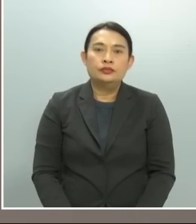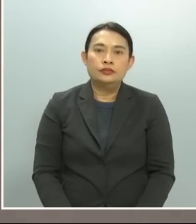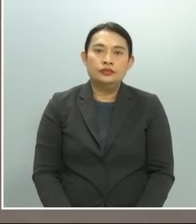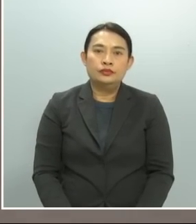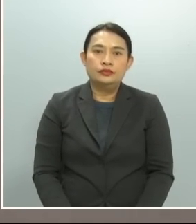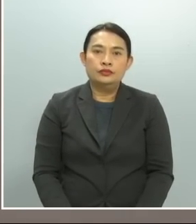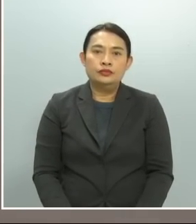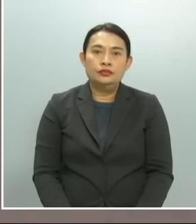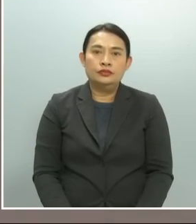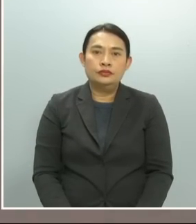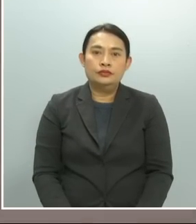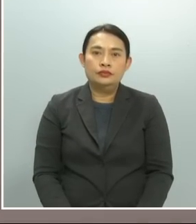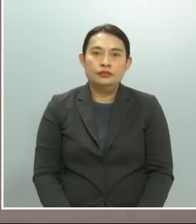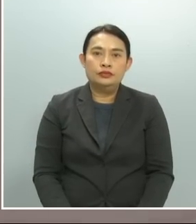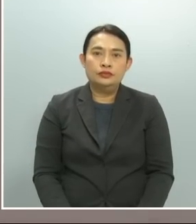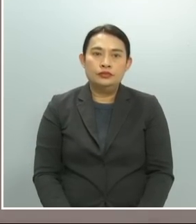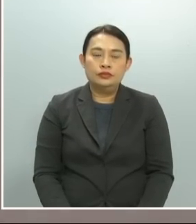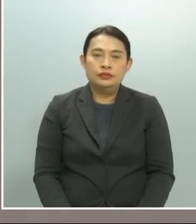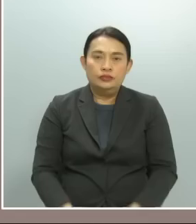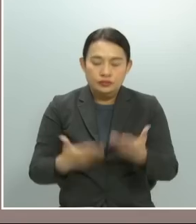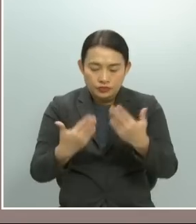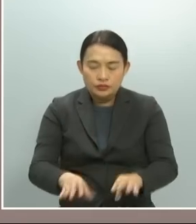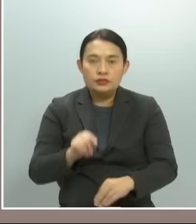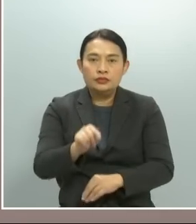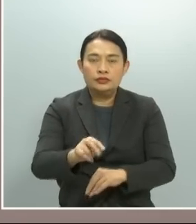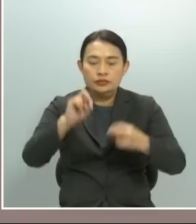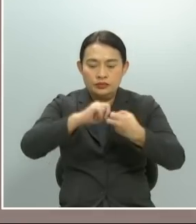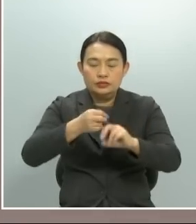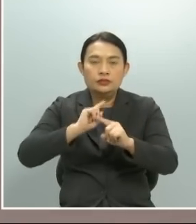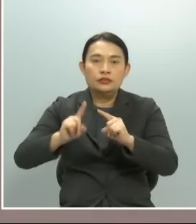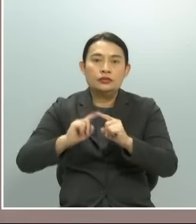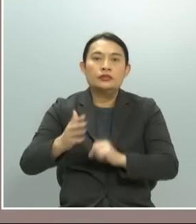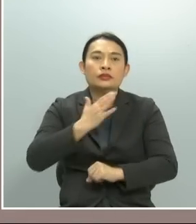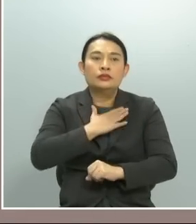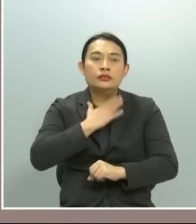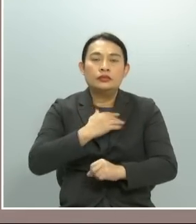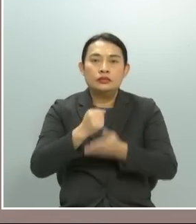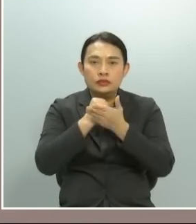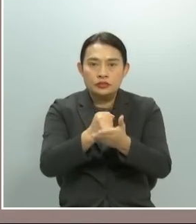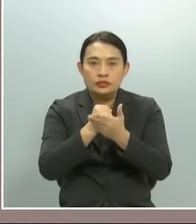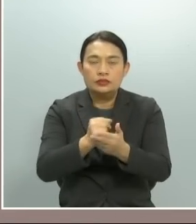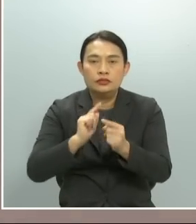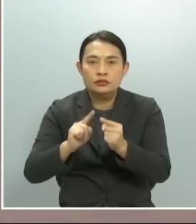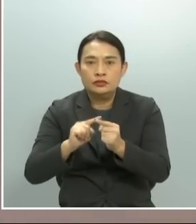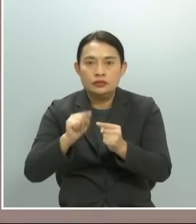me down ในยามที่ประสบพบเจอปัญหาฉันจะเป็นดั่งสะพานทอดกายให้เธอ